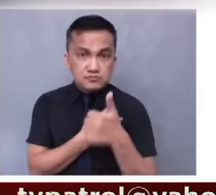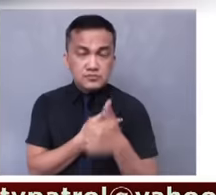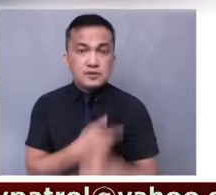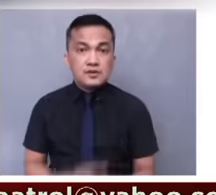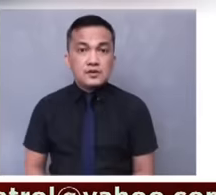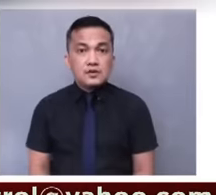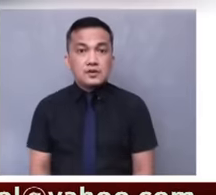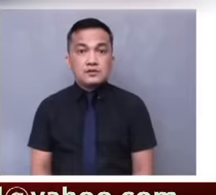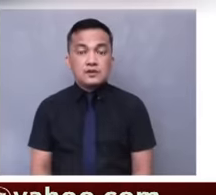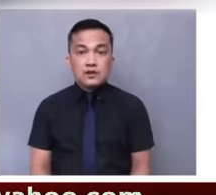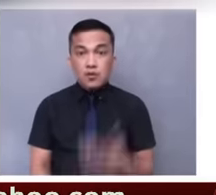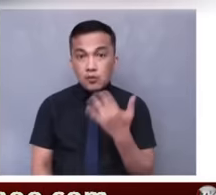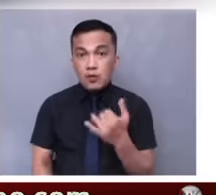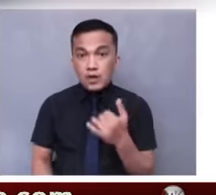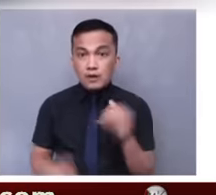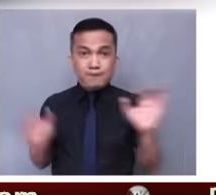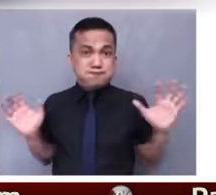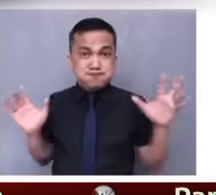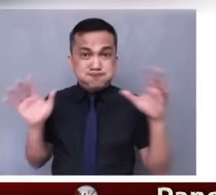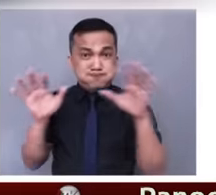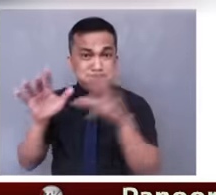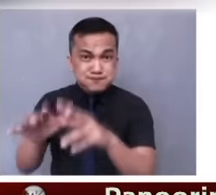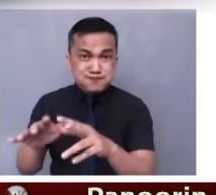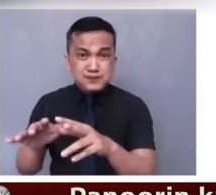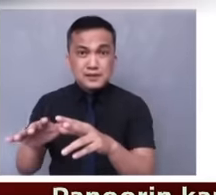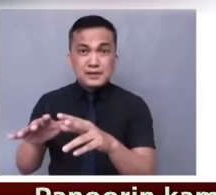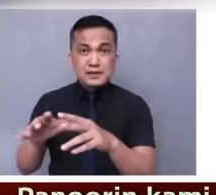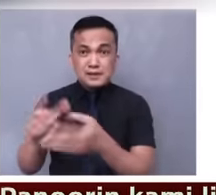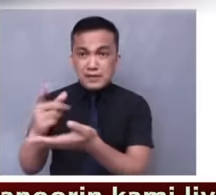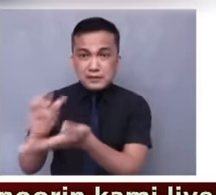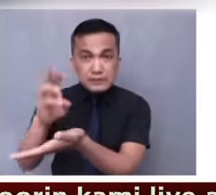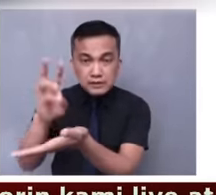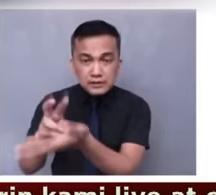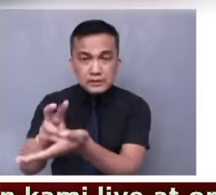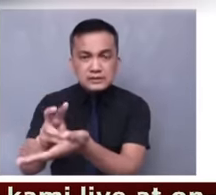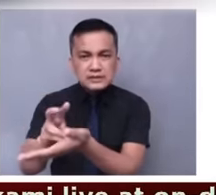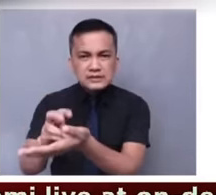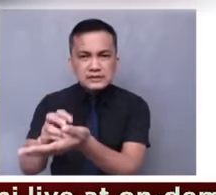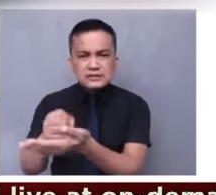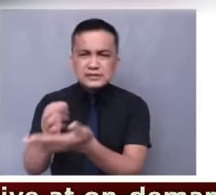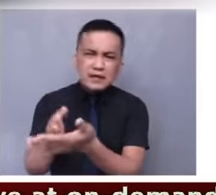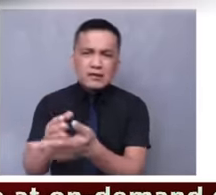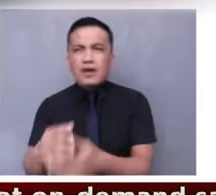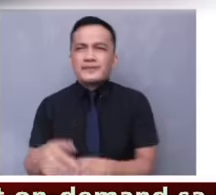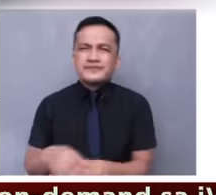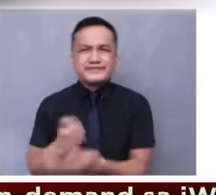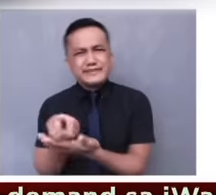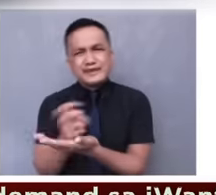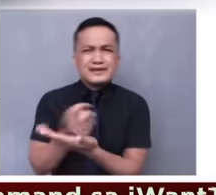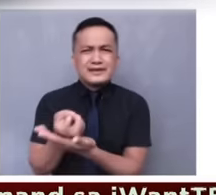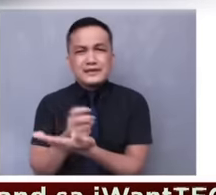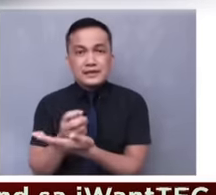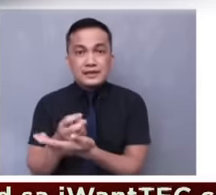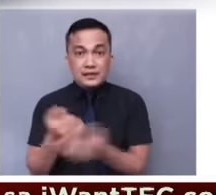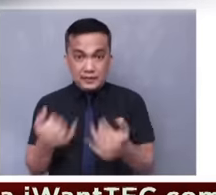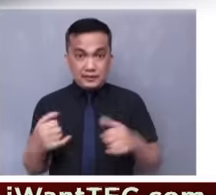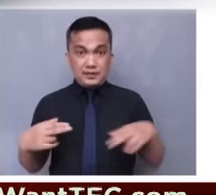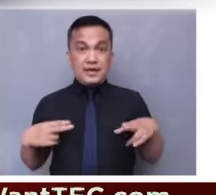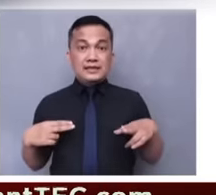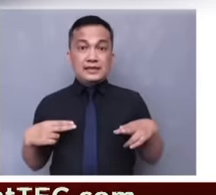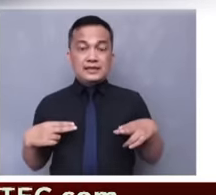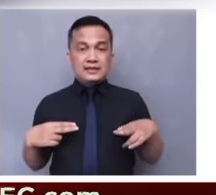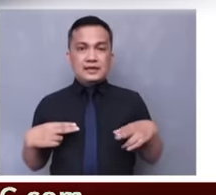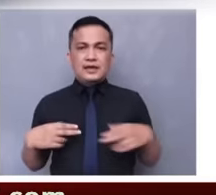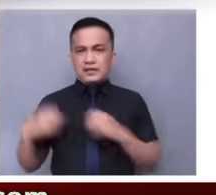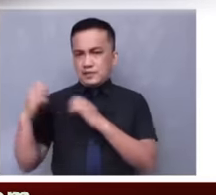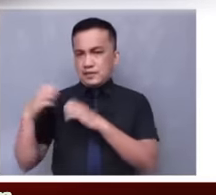dahil nagdagsan sa vaccination sites, isa rin po yung mga medyo naiinip. Since it's a holiday today, we are expecting more will